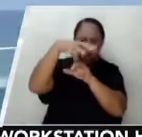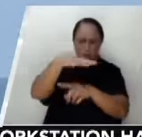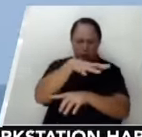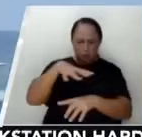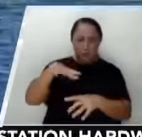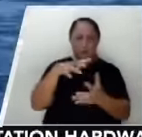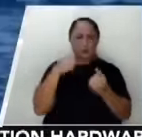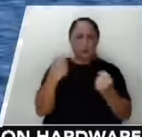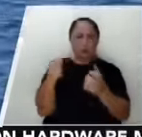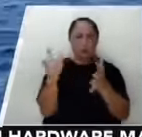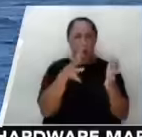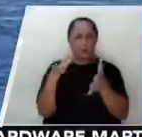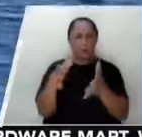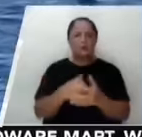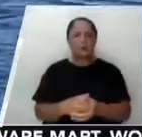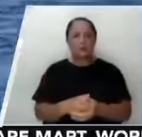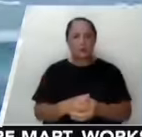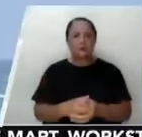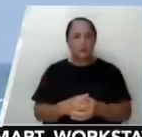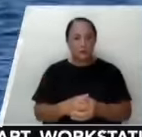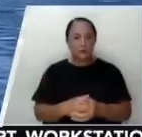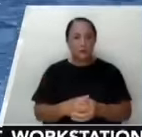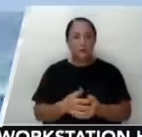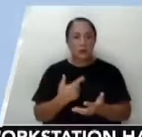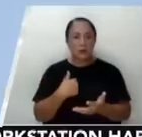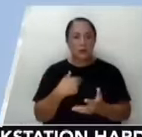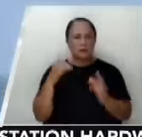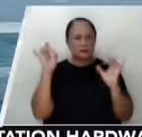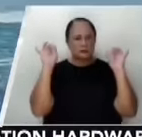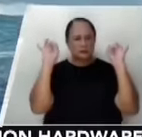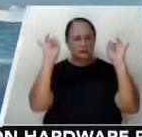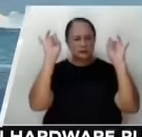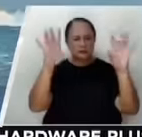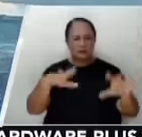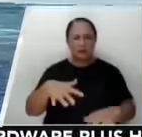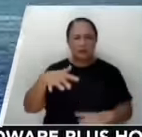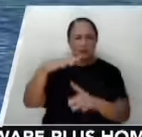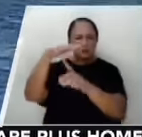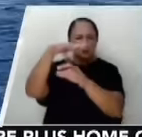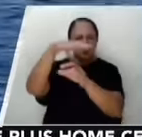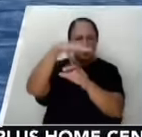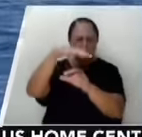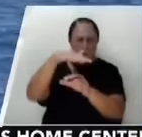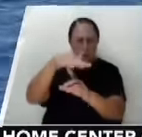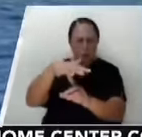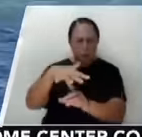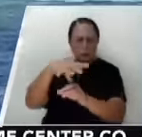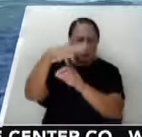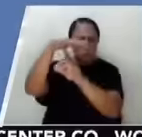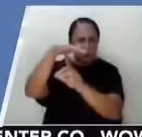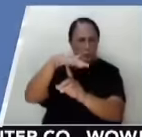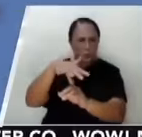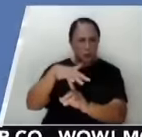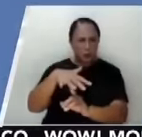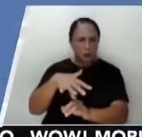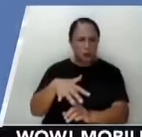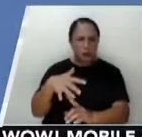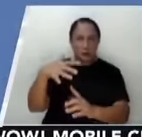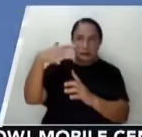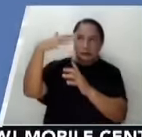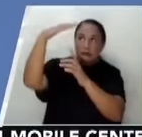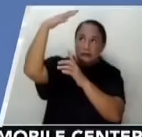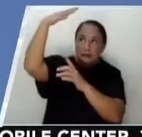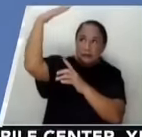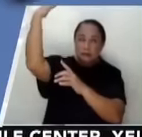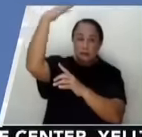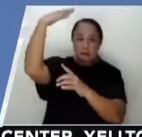Sa pamamagitan niyan, nang delikado at sobrang babang paglipad nito sa taas mismo ng mga Pinoy sa loob ng